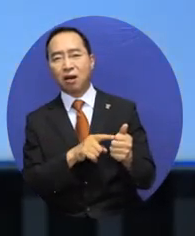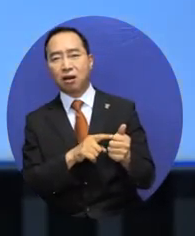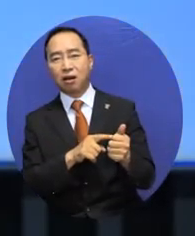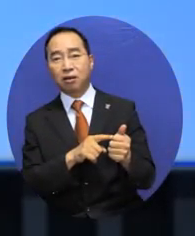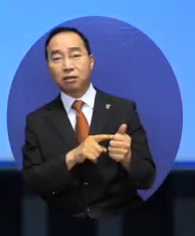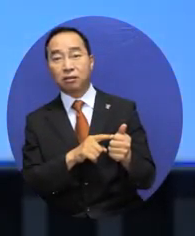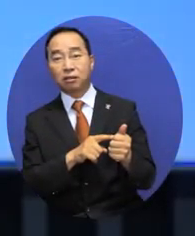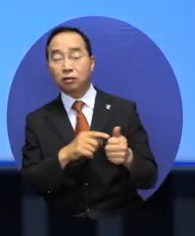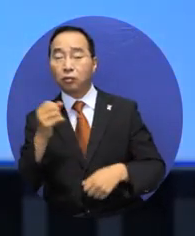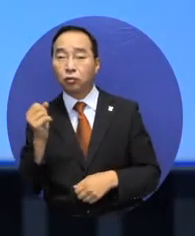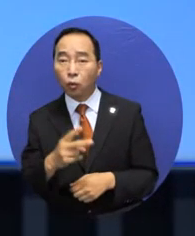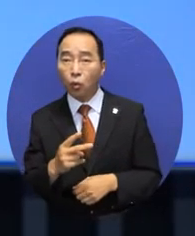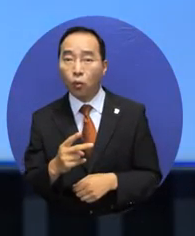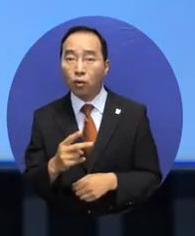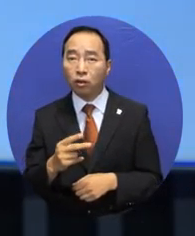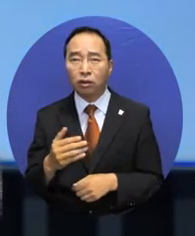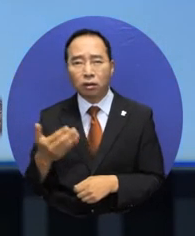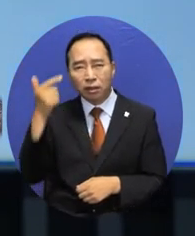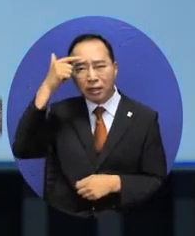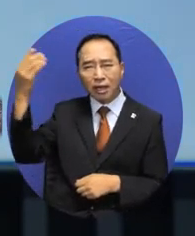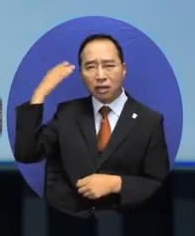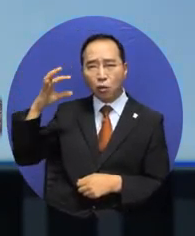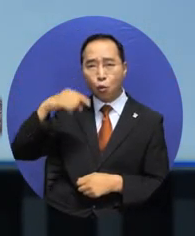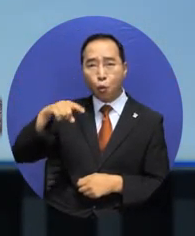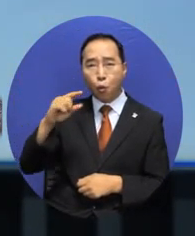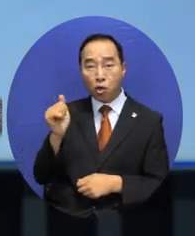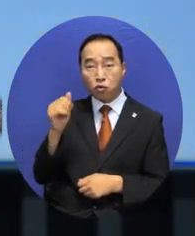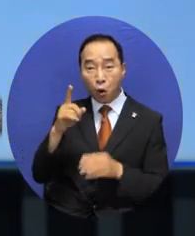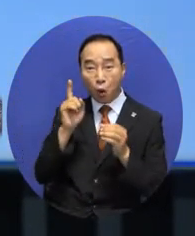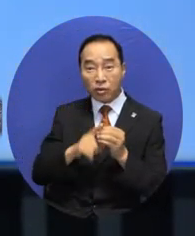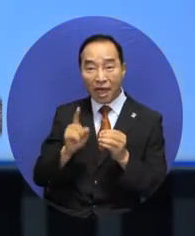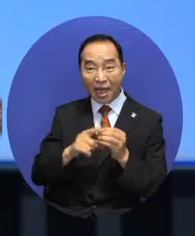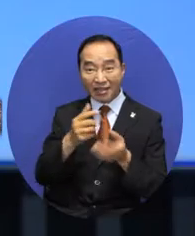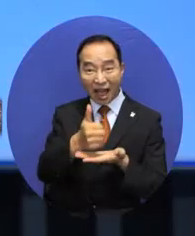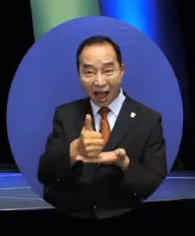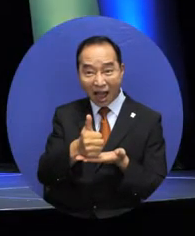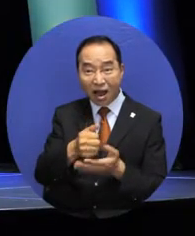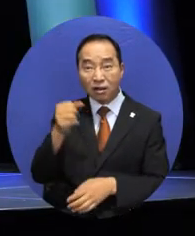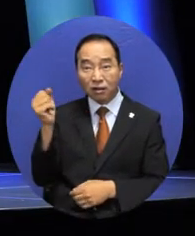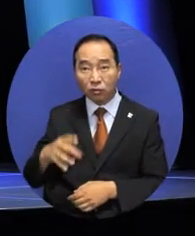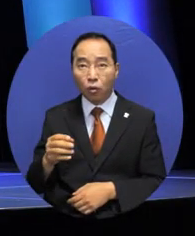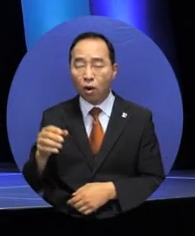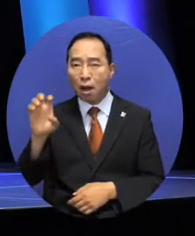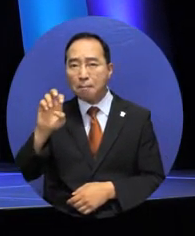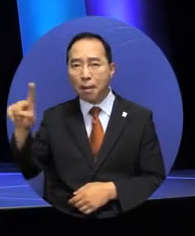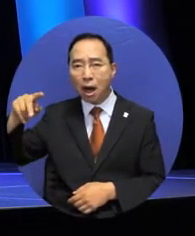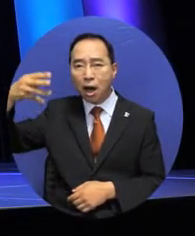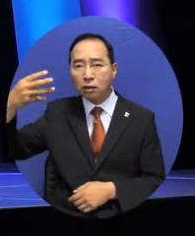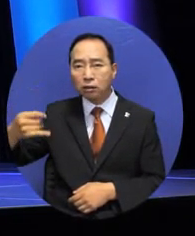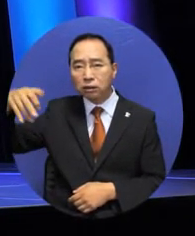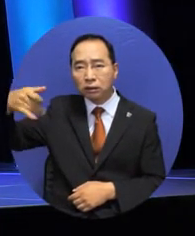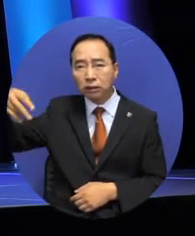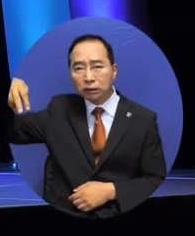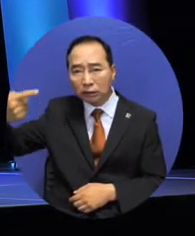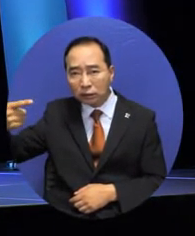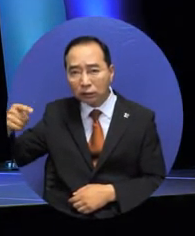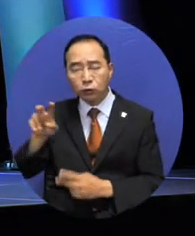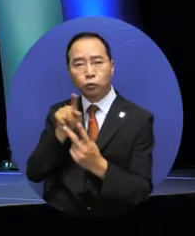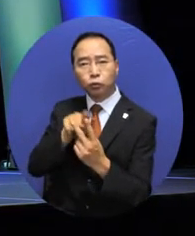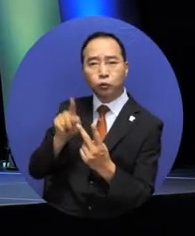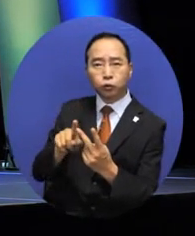같은 시대를 살지 않은 원효와 마르크스를 한자리에 불러내기도 합니다. 인류에 닥친 전